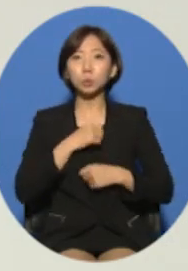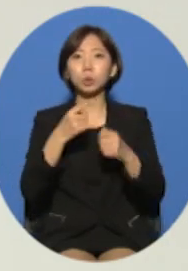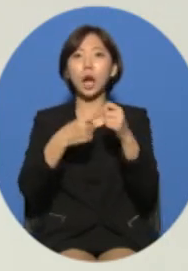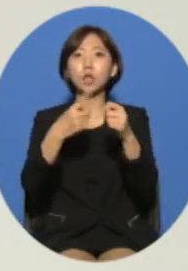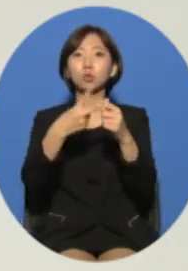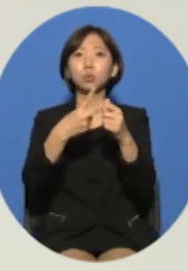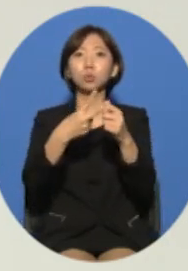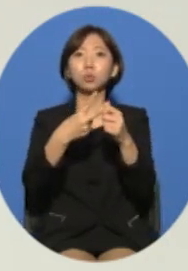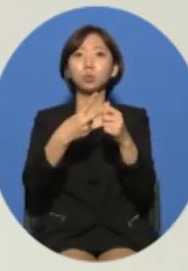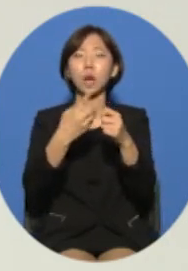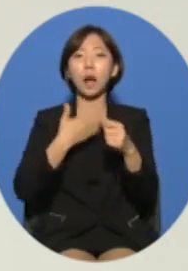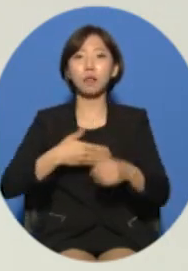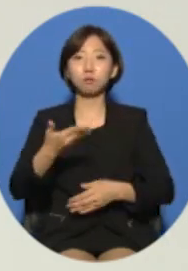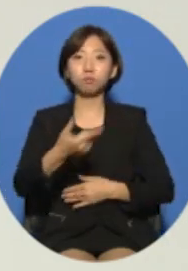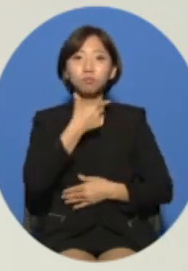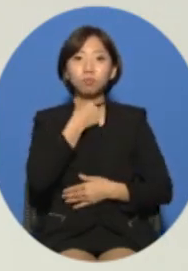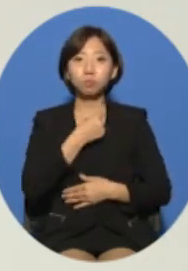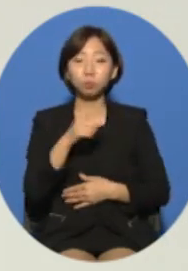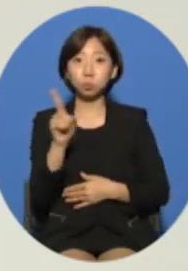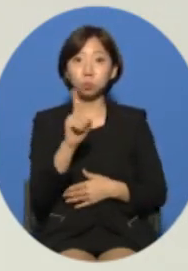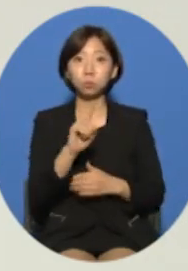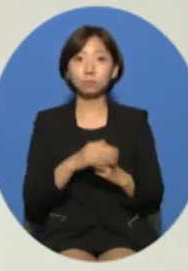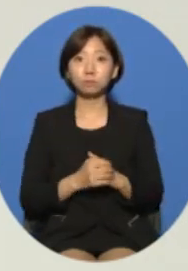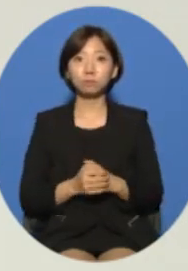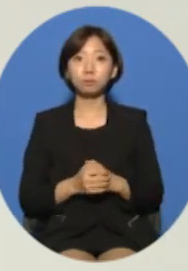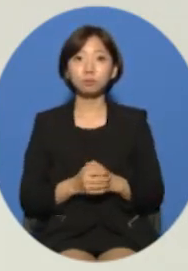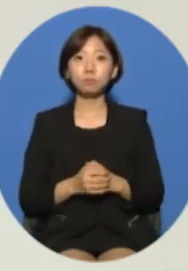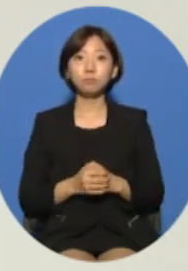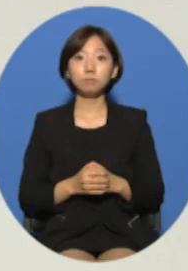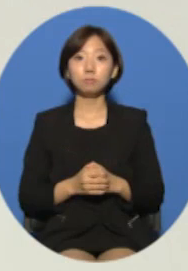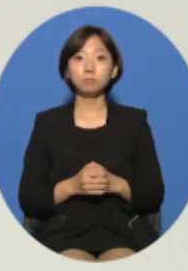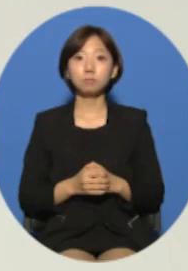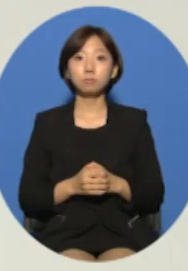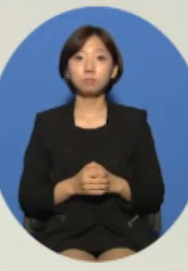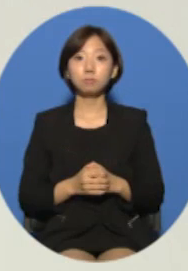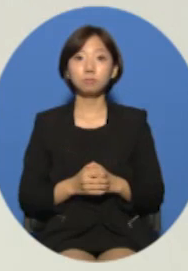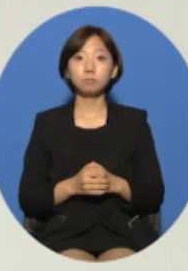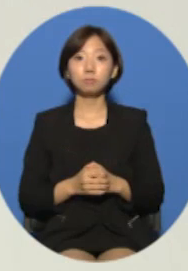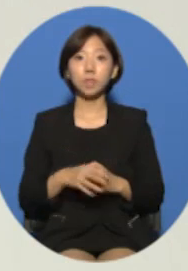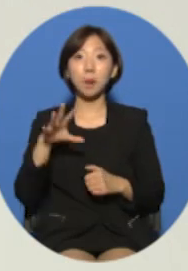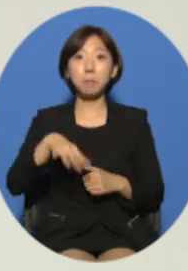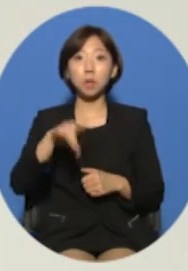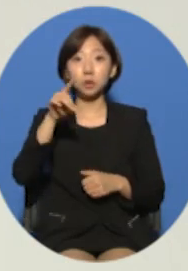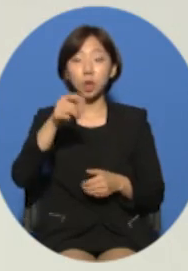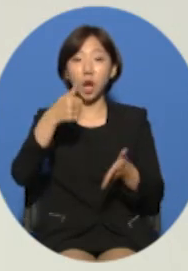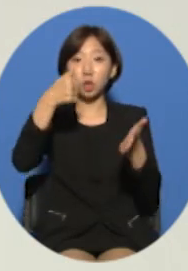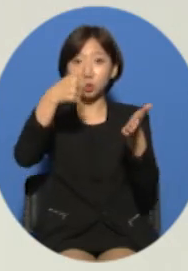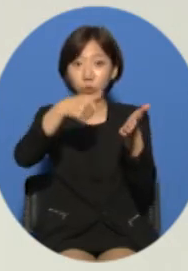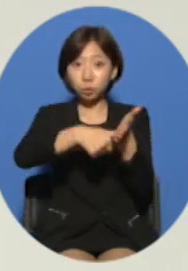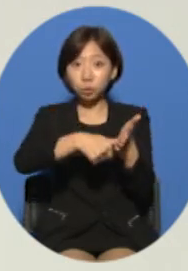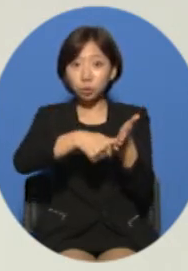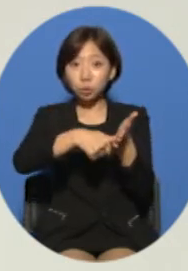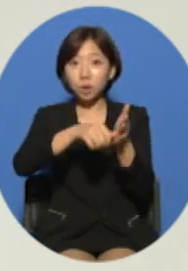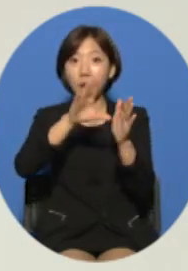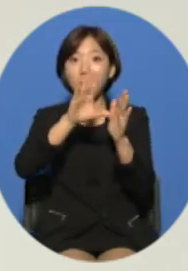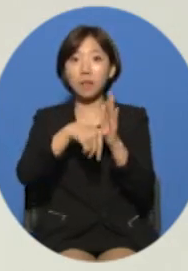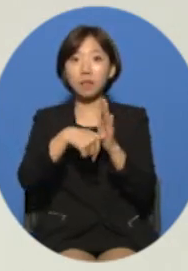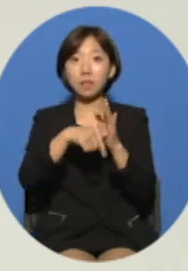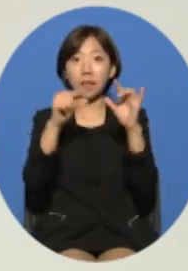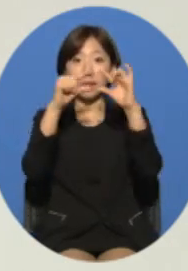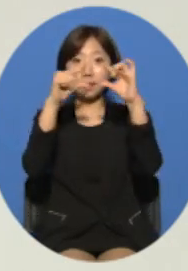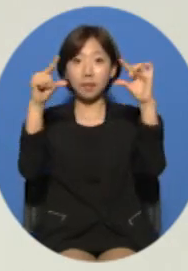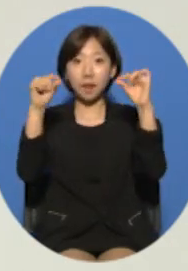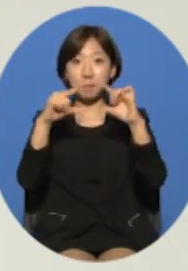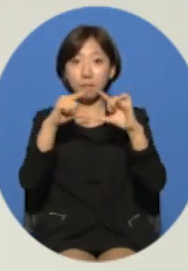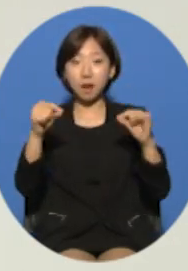정도만 네네. 유의를 꼭 그 말씀을 드리겠습니다. 어떤 겁니까? 네. 먼저 그 기표를 할 적에 예. 그 기표란에 정확히